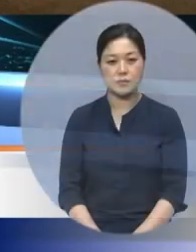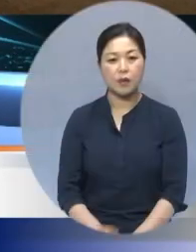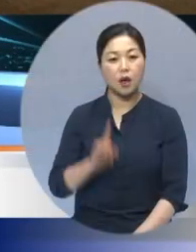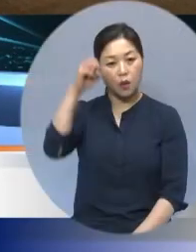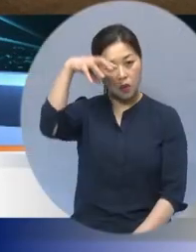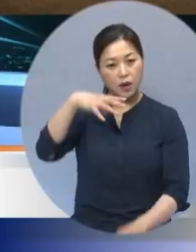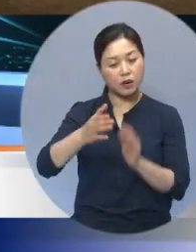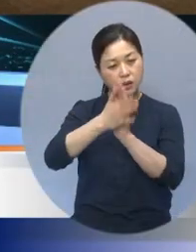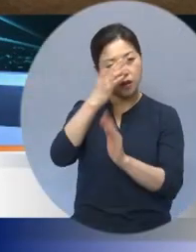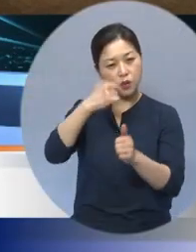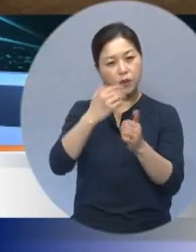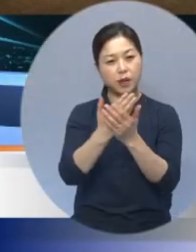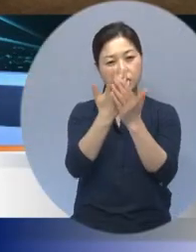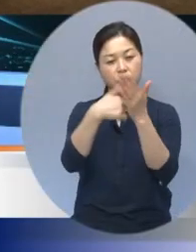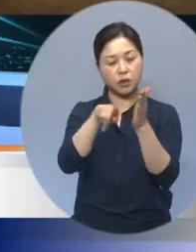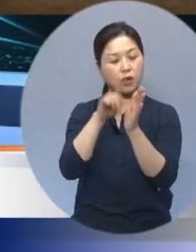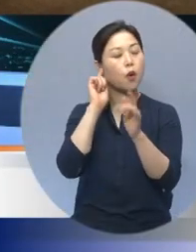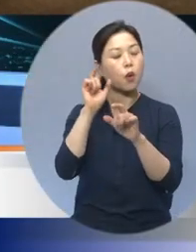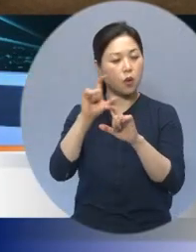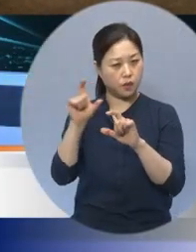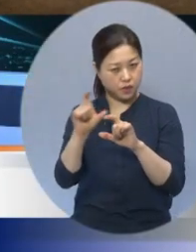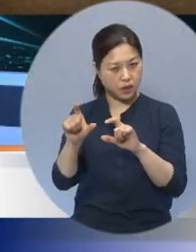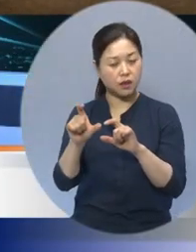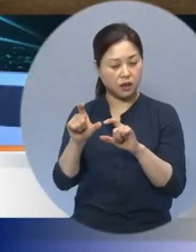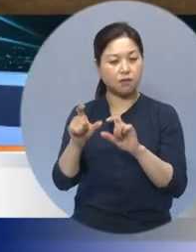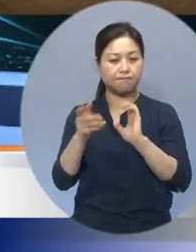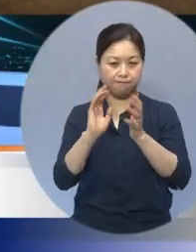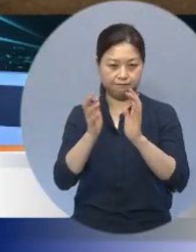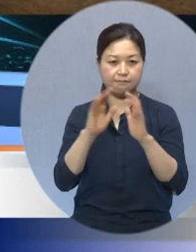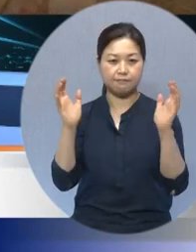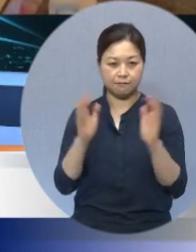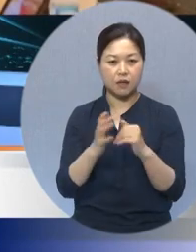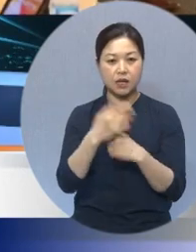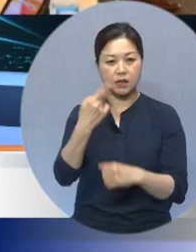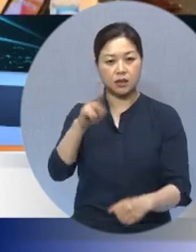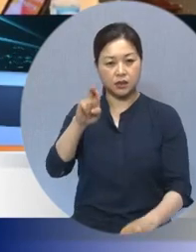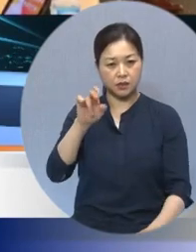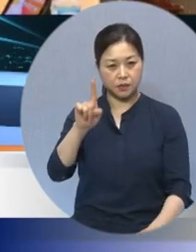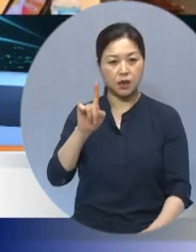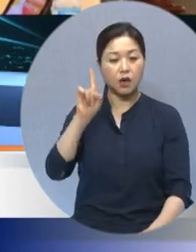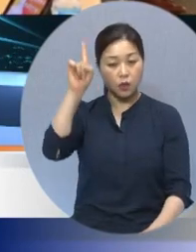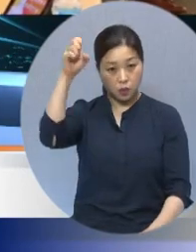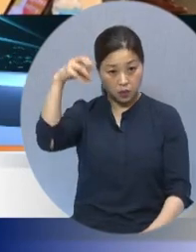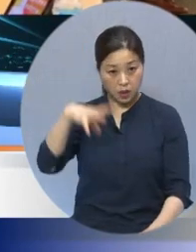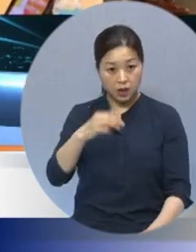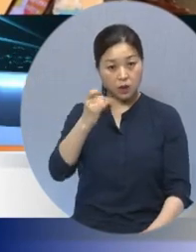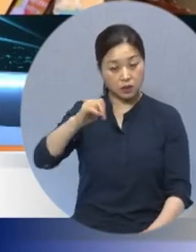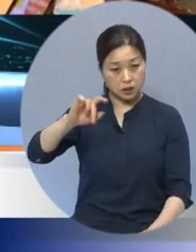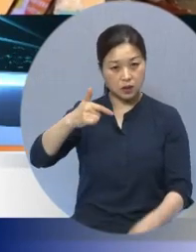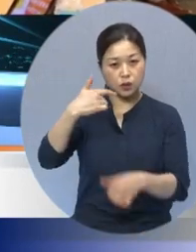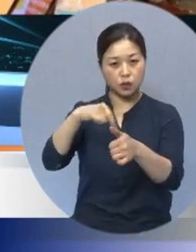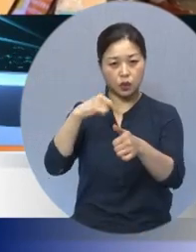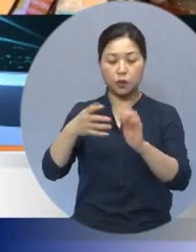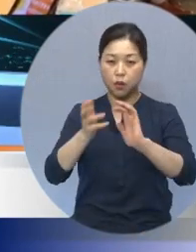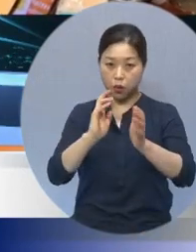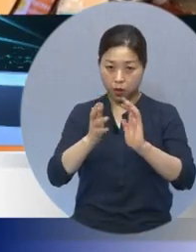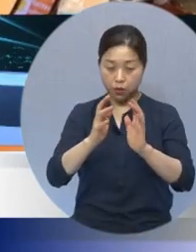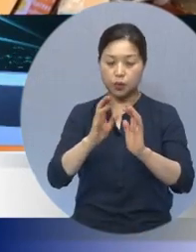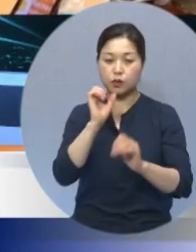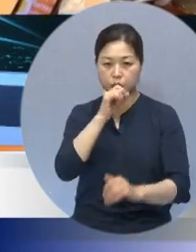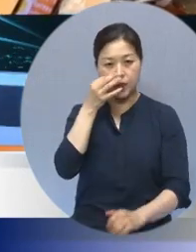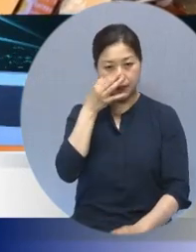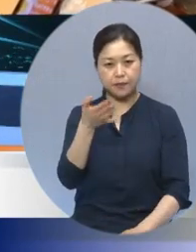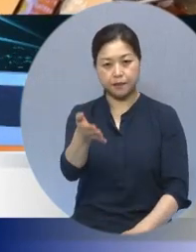고양시의 교육 발전을 위해 고민하는 자리가 마련됐습니다. 2021 고양 혁신 교육 포럼 현장에 권용찬